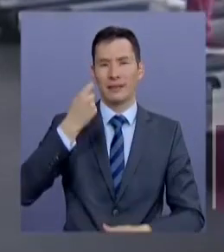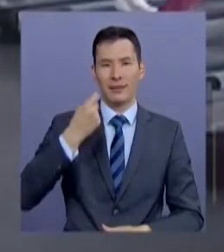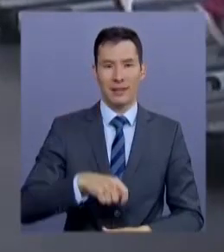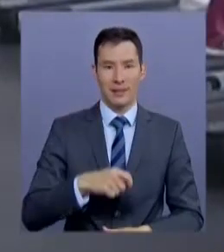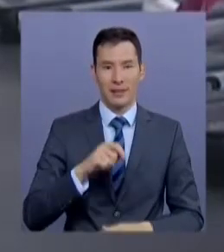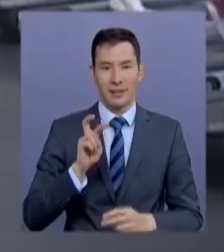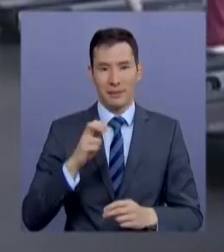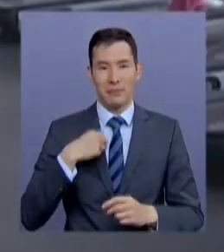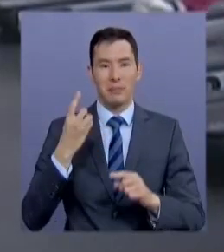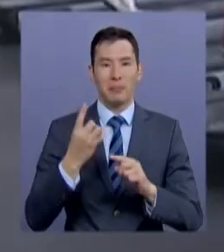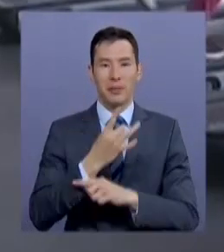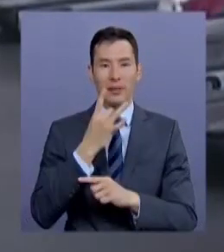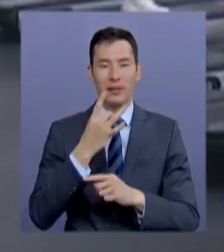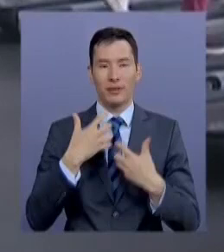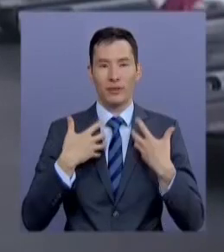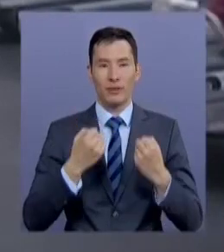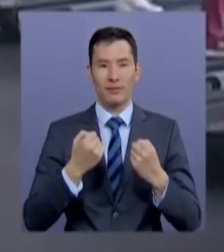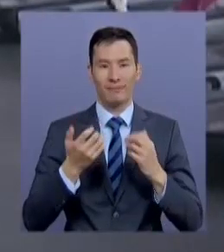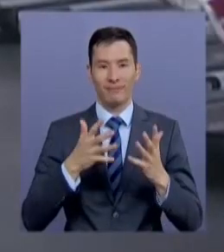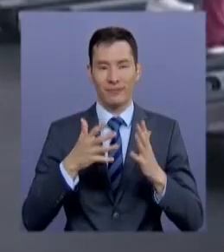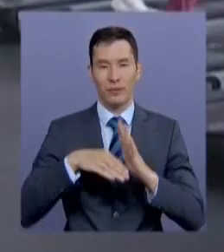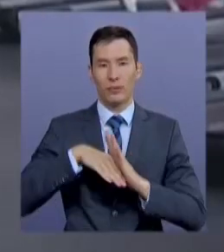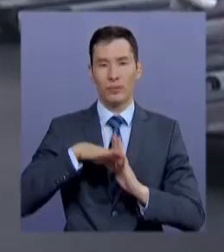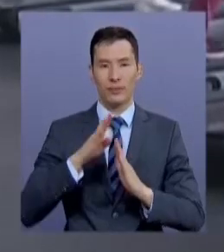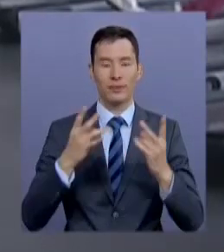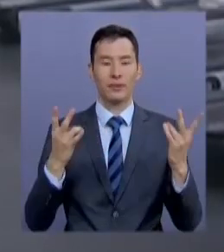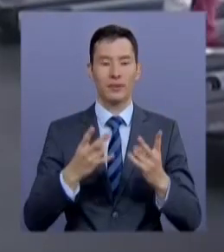келуім. Денсаулығымызды түзейміз, Құдай қаласа.